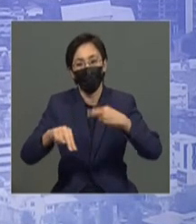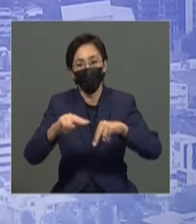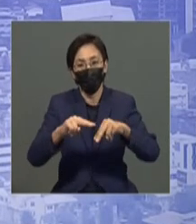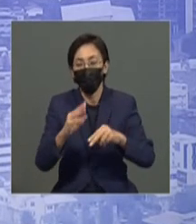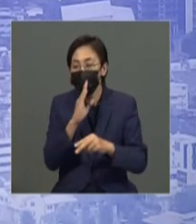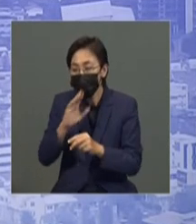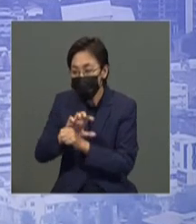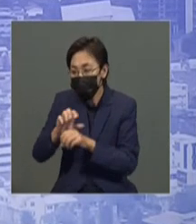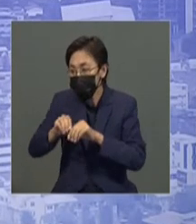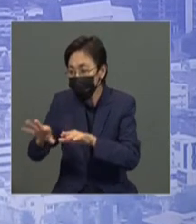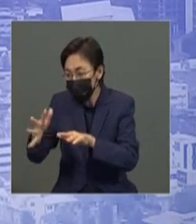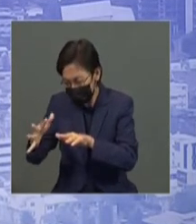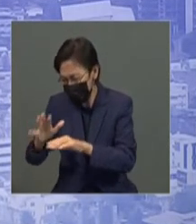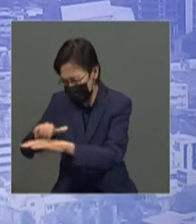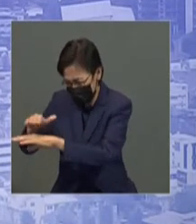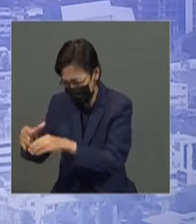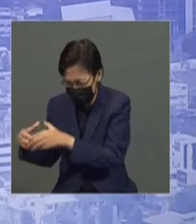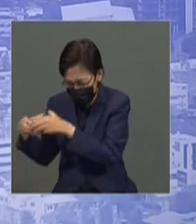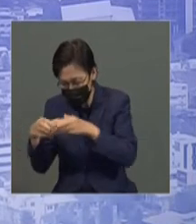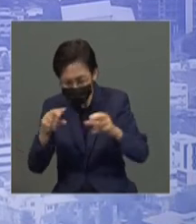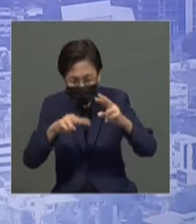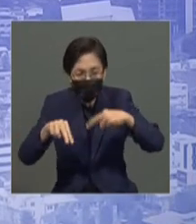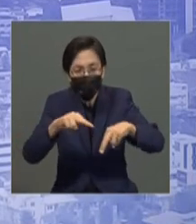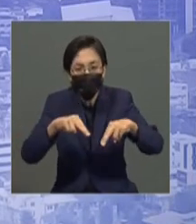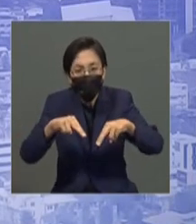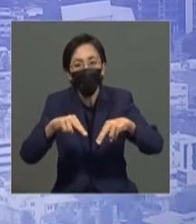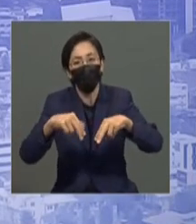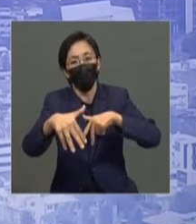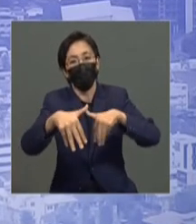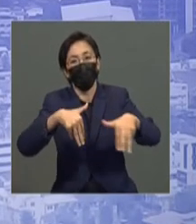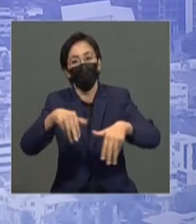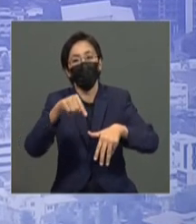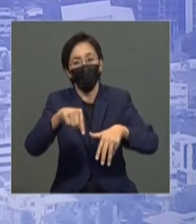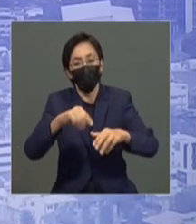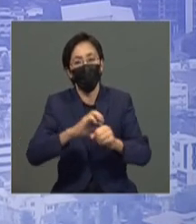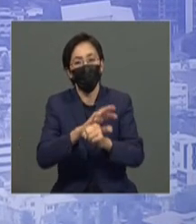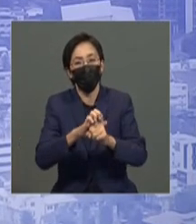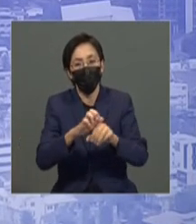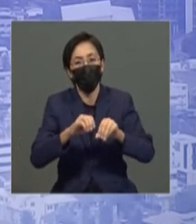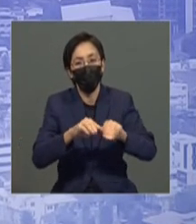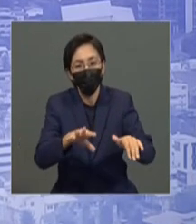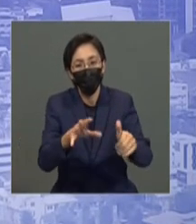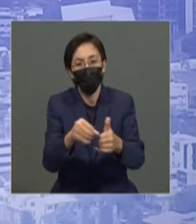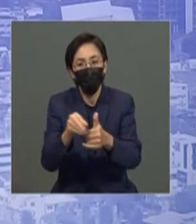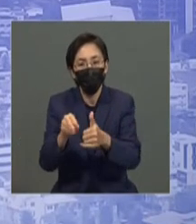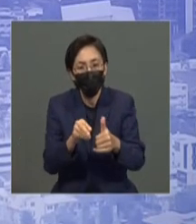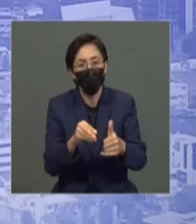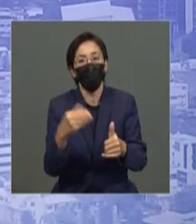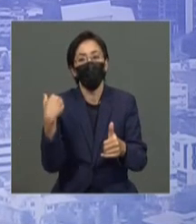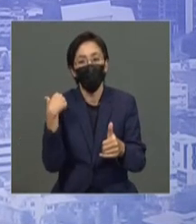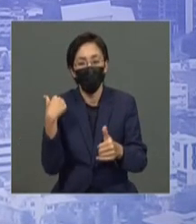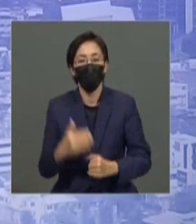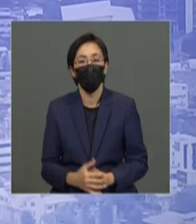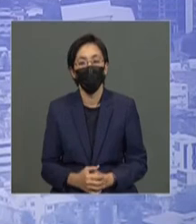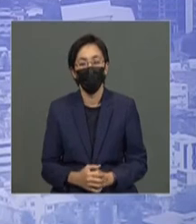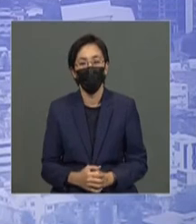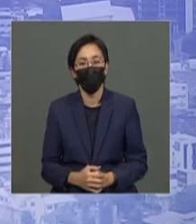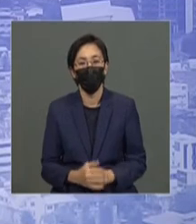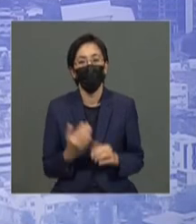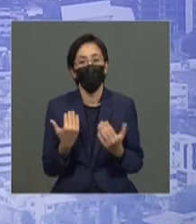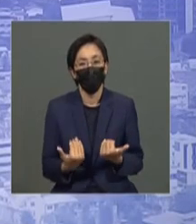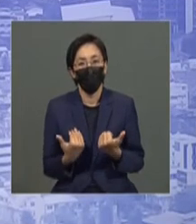การแพร่ระบาดรุนแรงก็ระดมกันช่วยในพื้นที่ที่มีรายงานชุมชนที่มีการติดเชื้อนะคะ